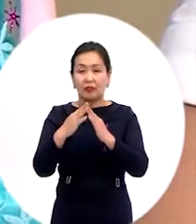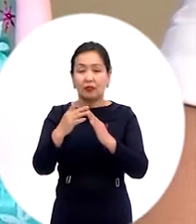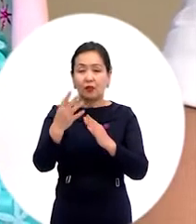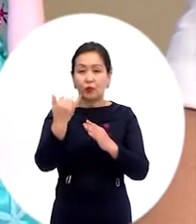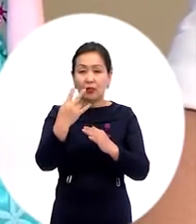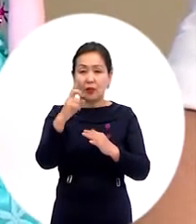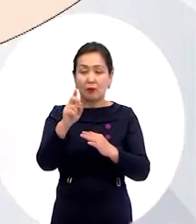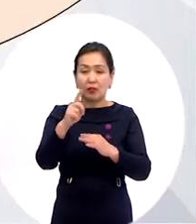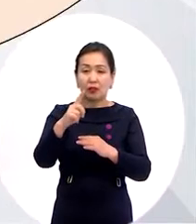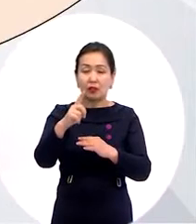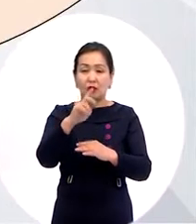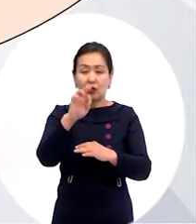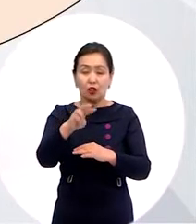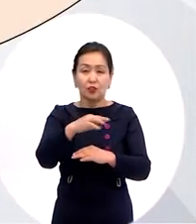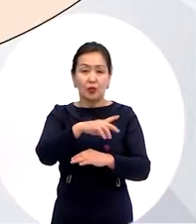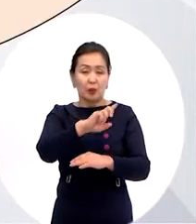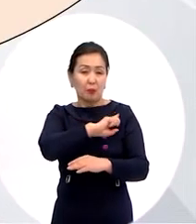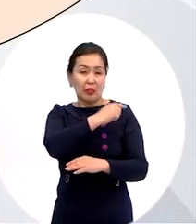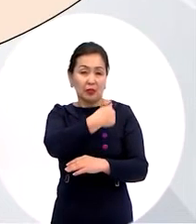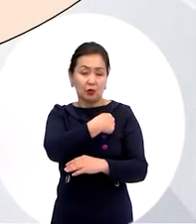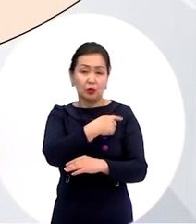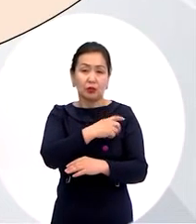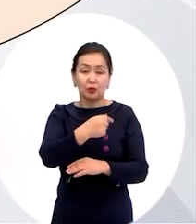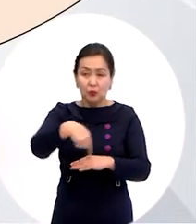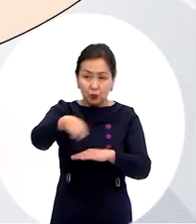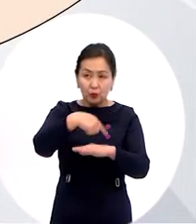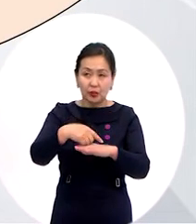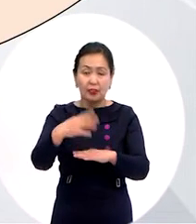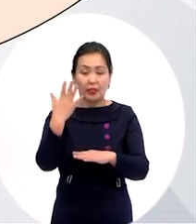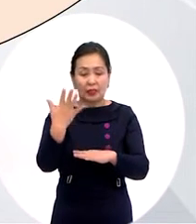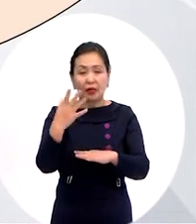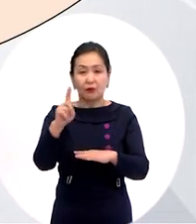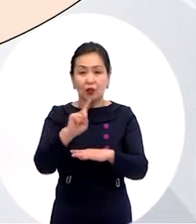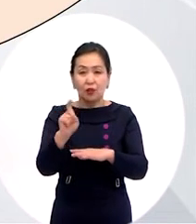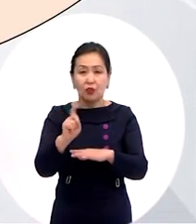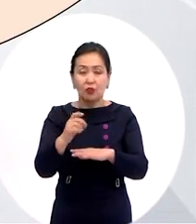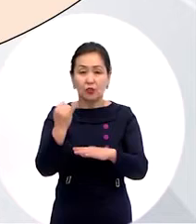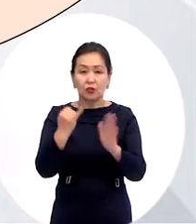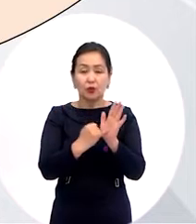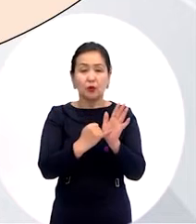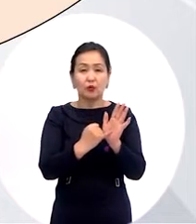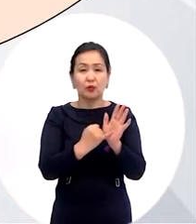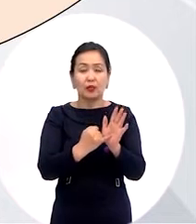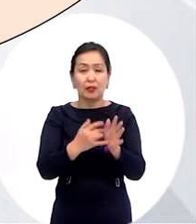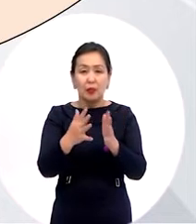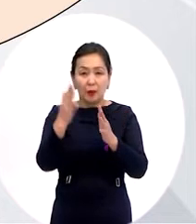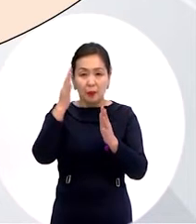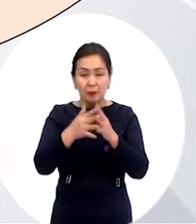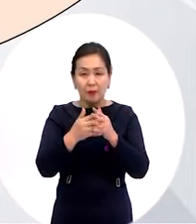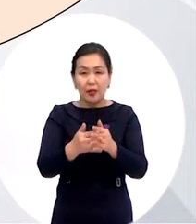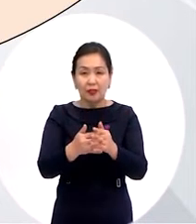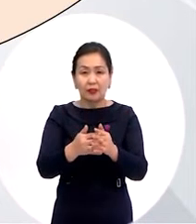хотын Баянзүрх дүүргийн 5-р хорооны 6-р байранд амьдардаг. Дараа дахин